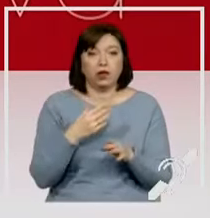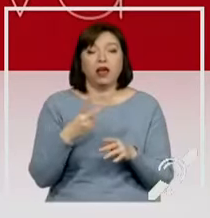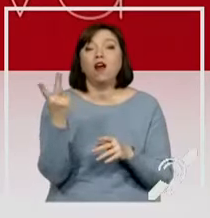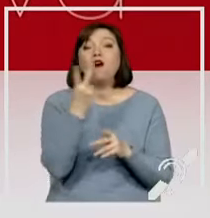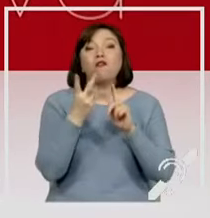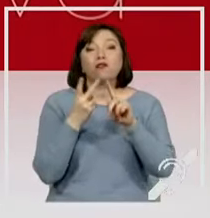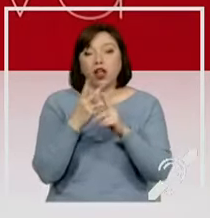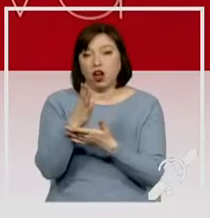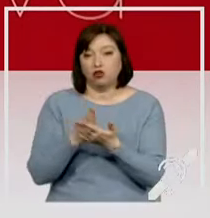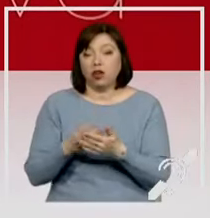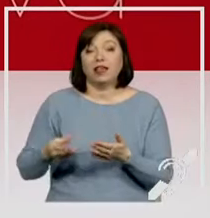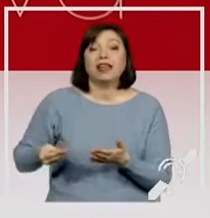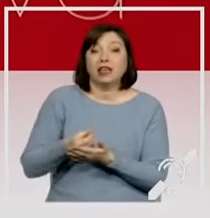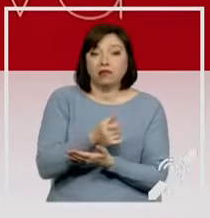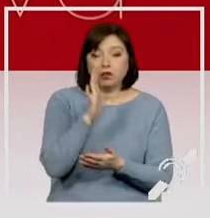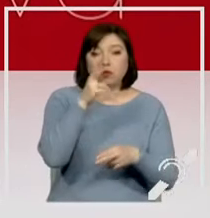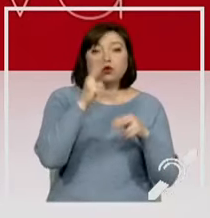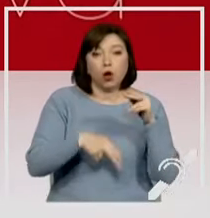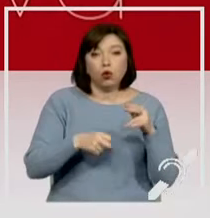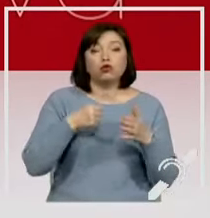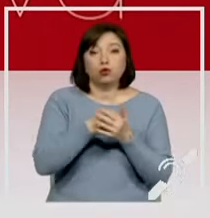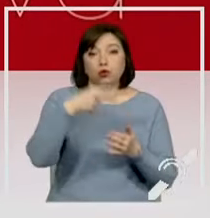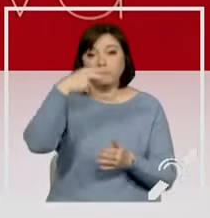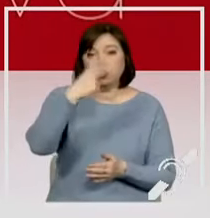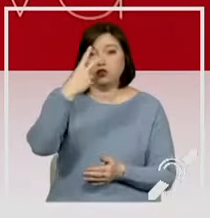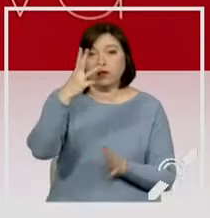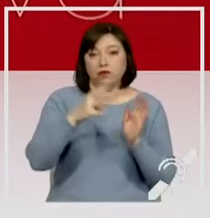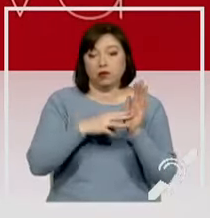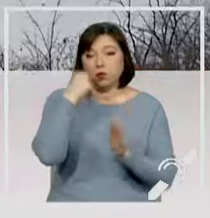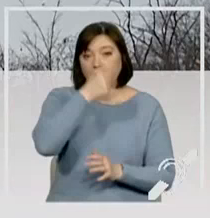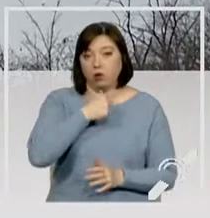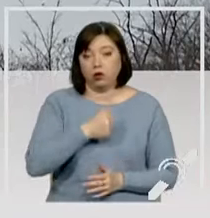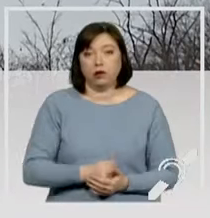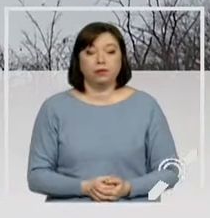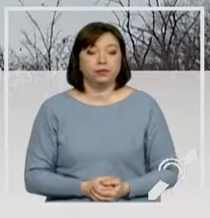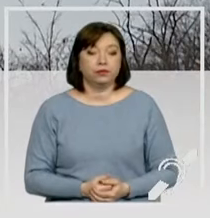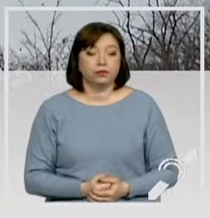2. Investiția va fi finalizată până în anul 2028.